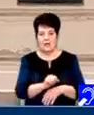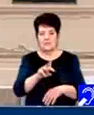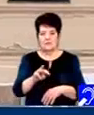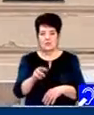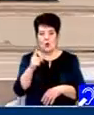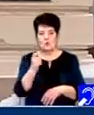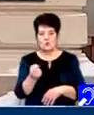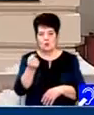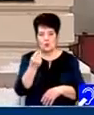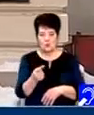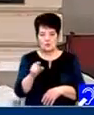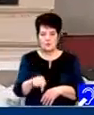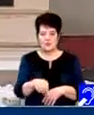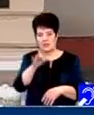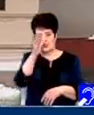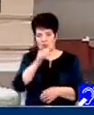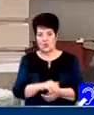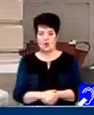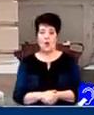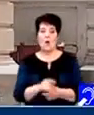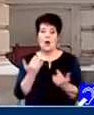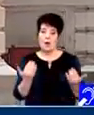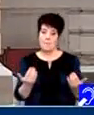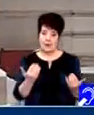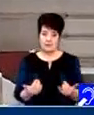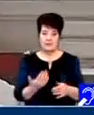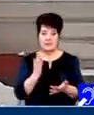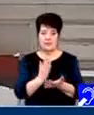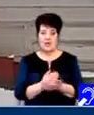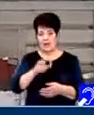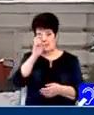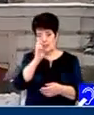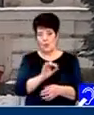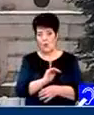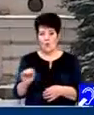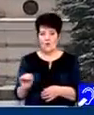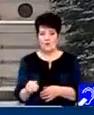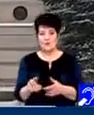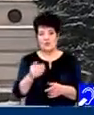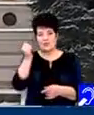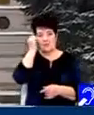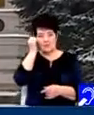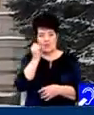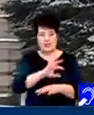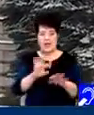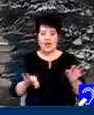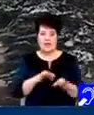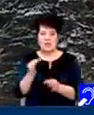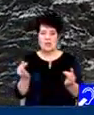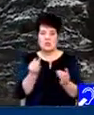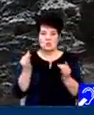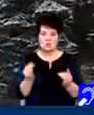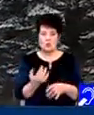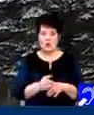numărul 111 din municipiul Chișinău. În prezent, edificiul are statut oficial de monument de arhitectură și de istorie